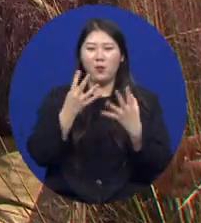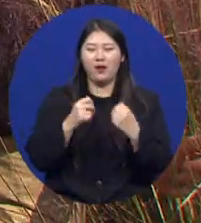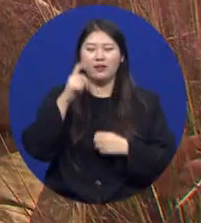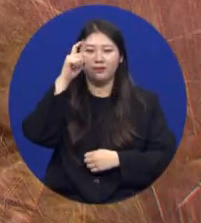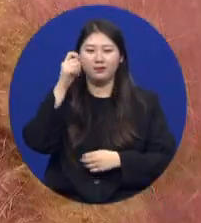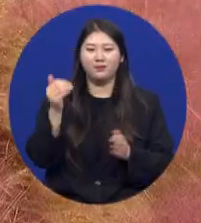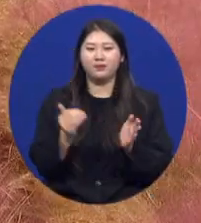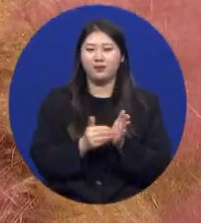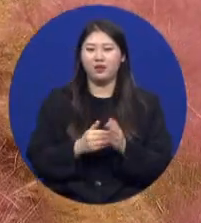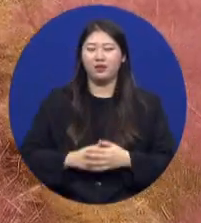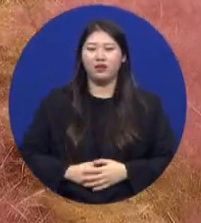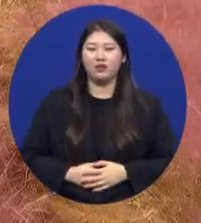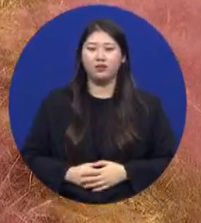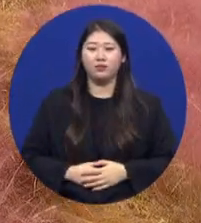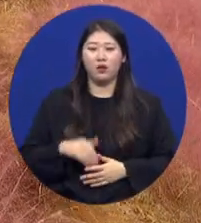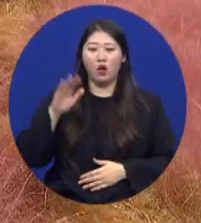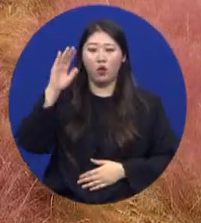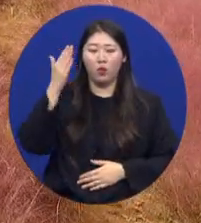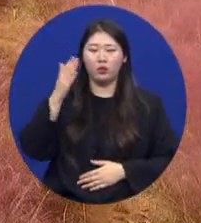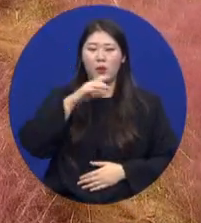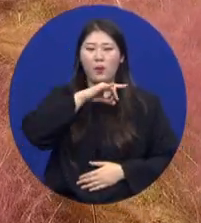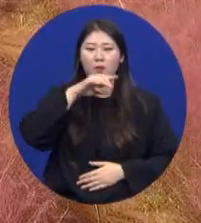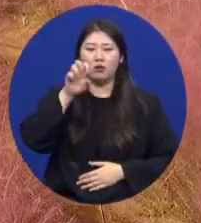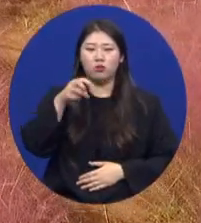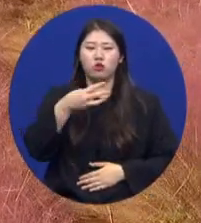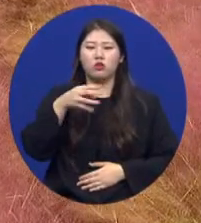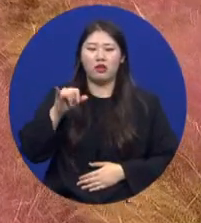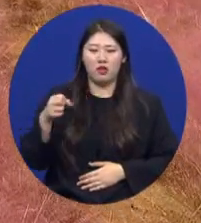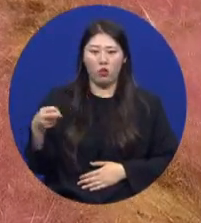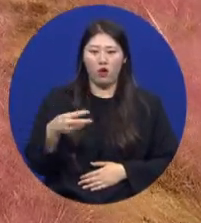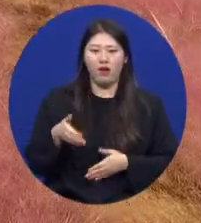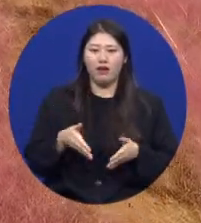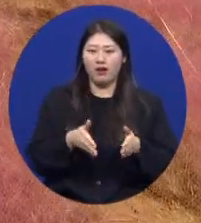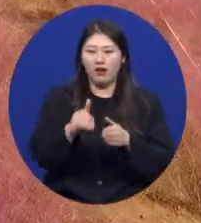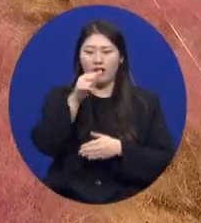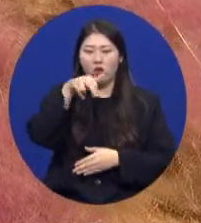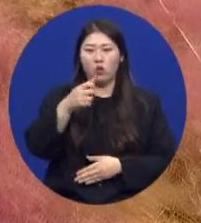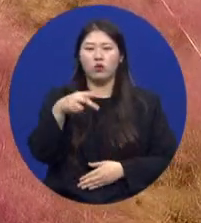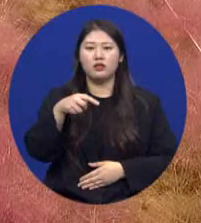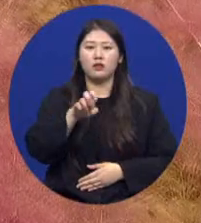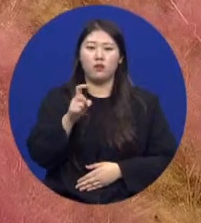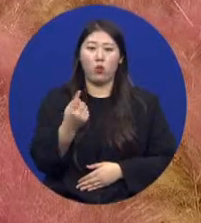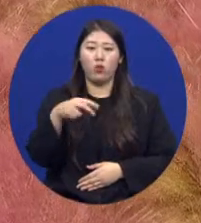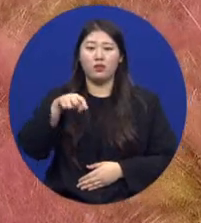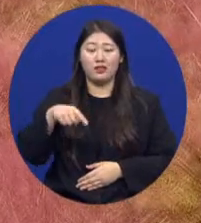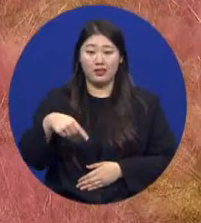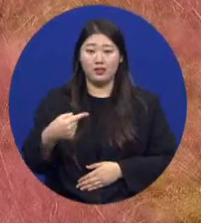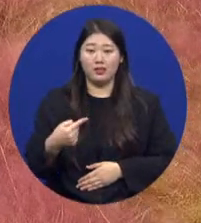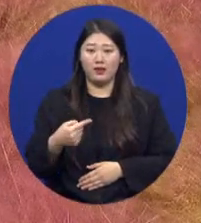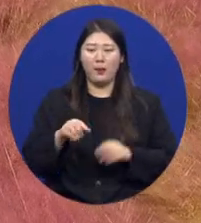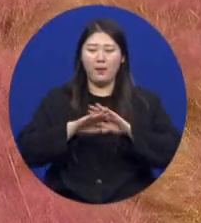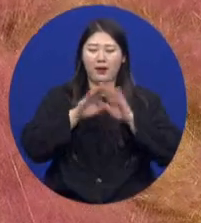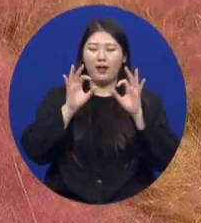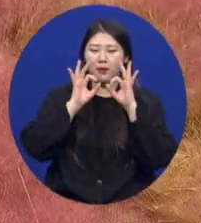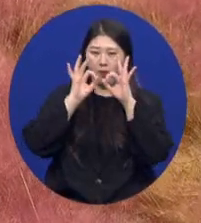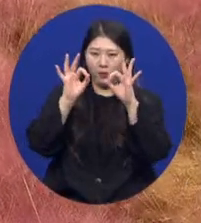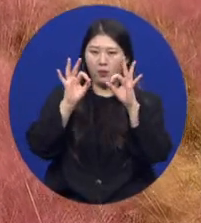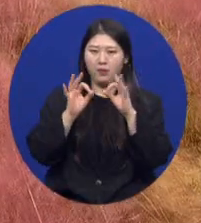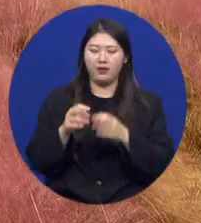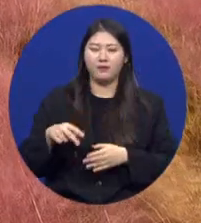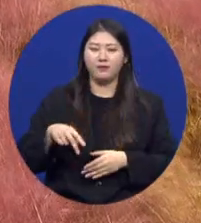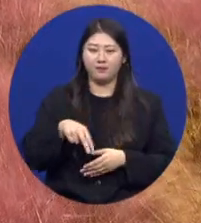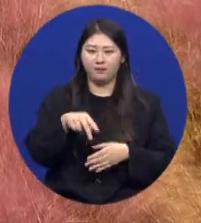좋습니다. 네, 요즘 핑크뮬리와 길가에 핀 코스모스, 이 파란 하늘을 보면 발걸음이 저절로